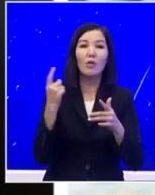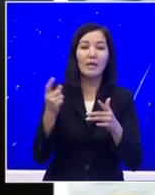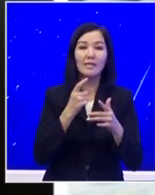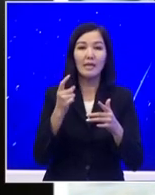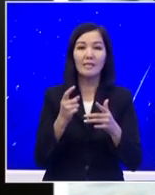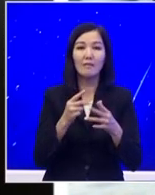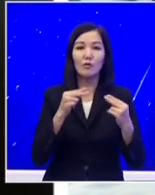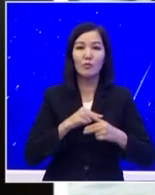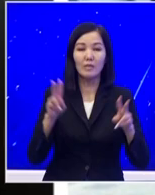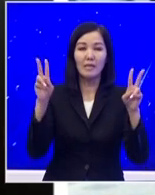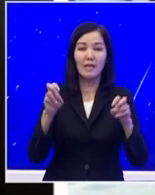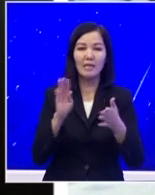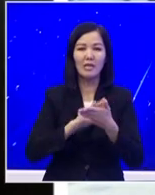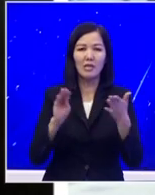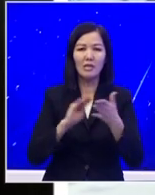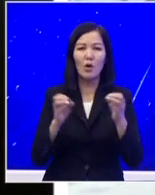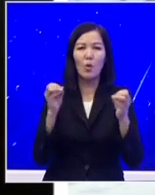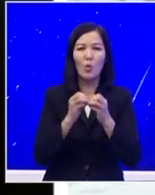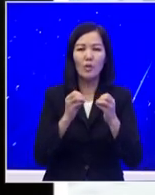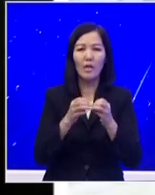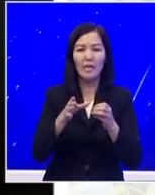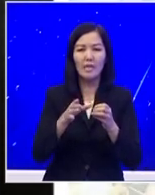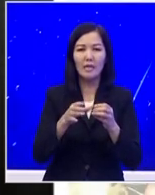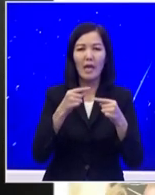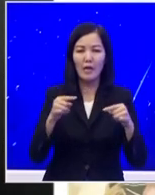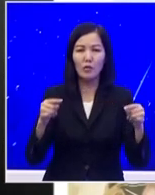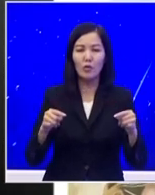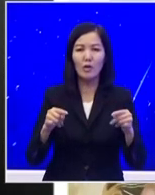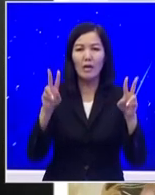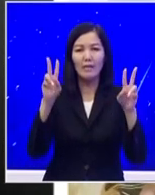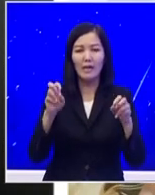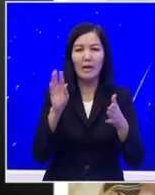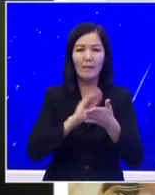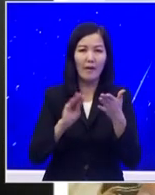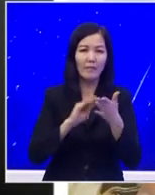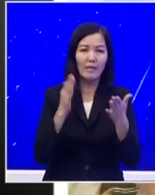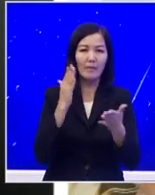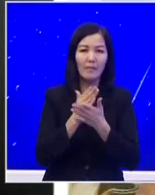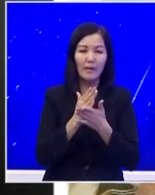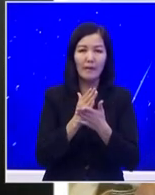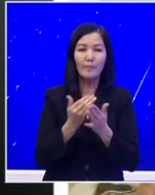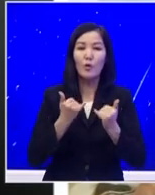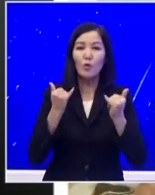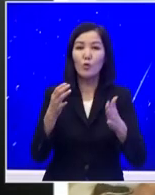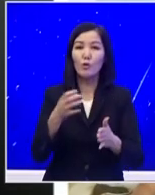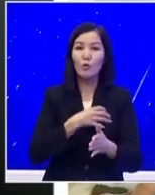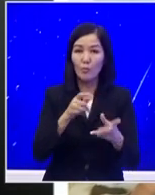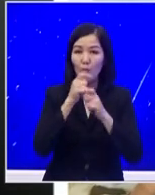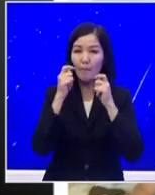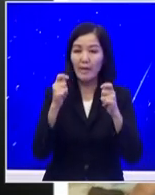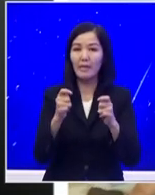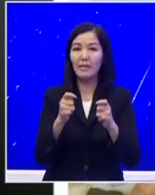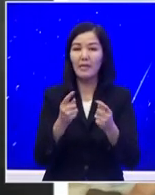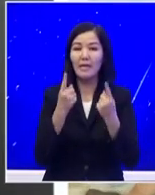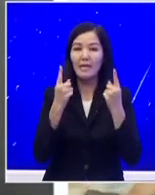селекциялық жұмыстар тақырыбында жазылған 10-нан аса ғылыми жұмыстардың авторы. Еңбегі елеусіз қалған жоқ, ол құрмет орденімен